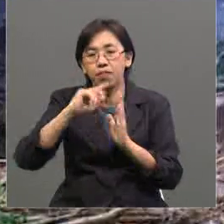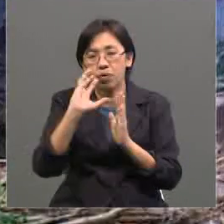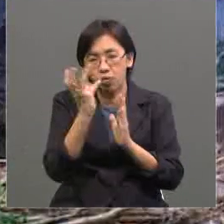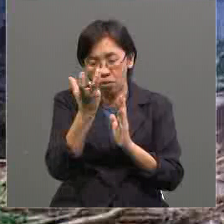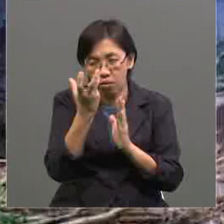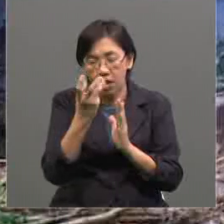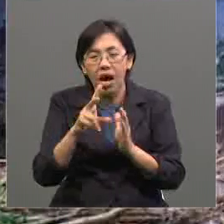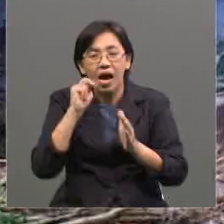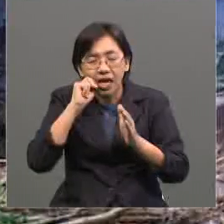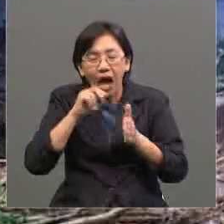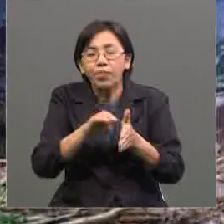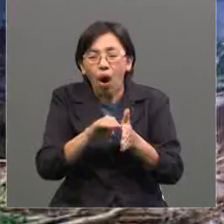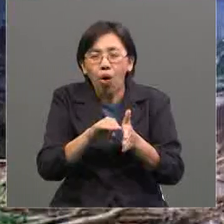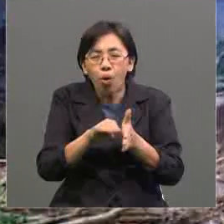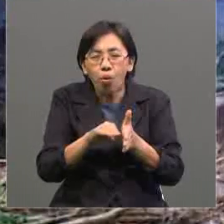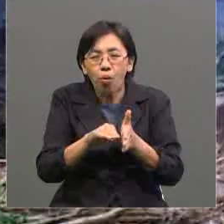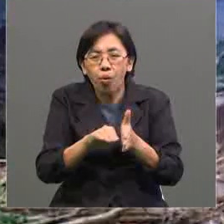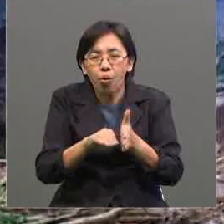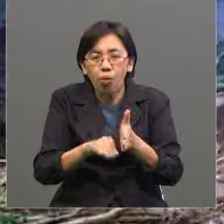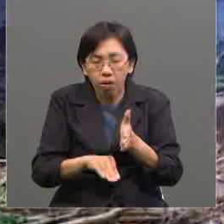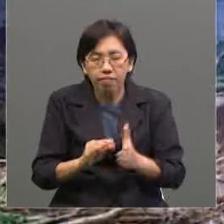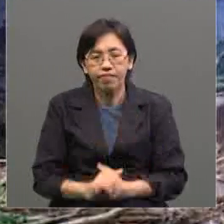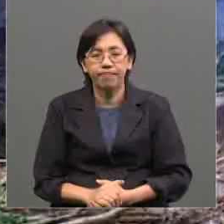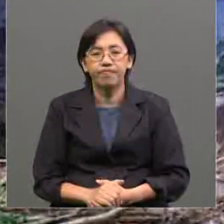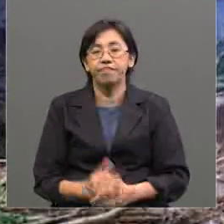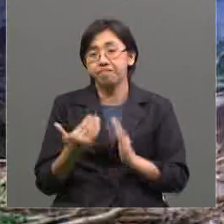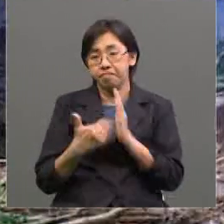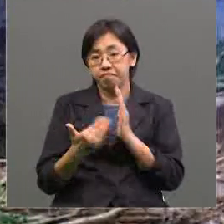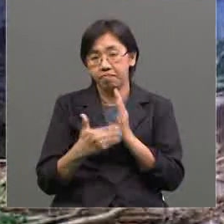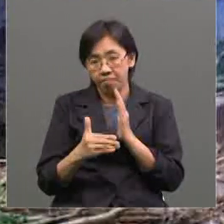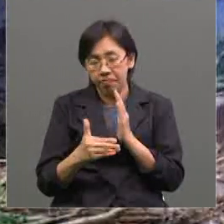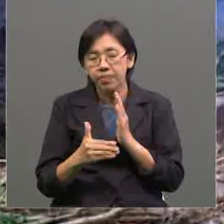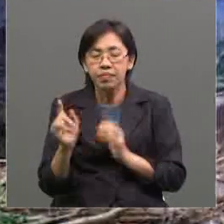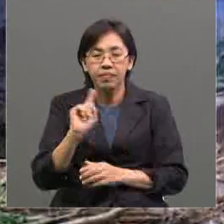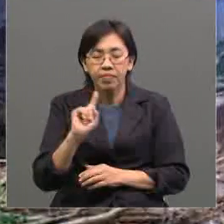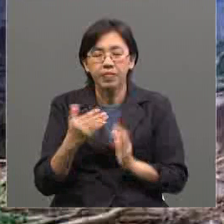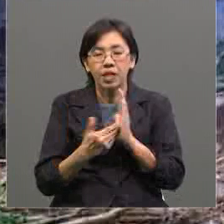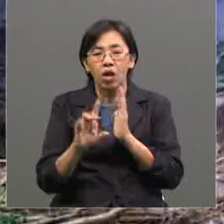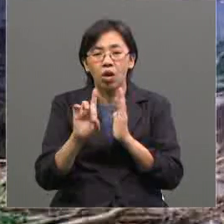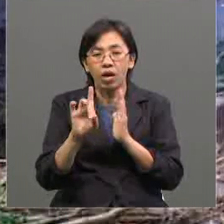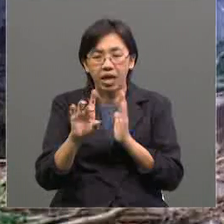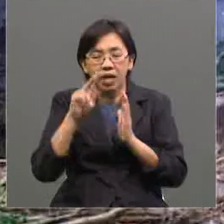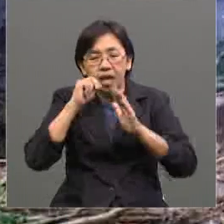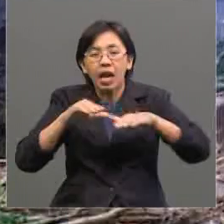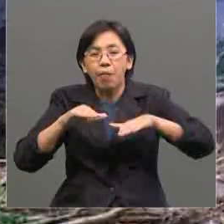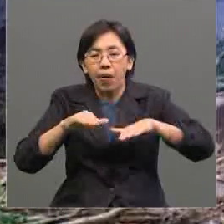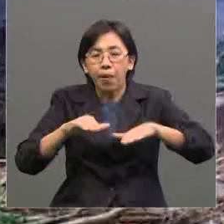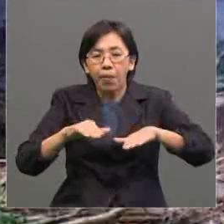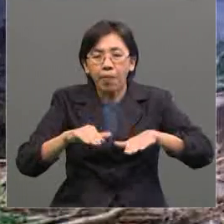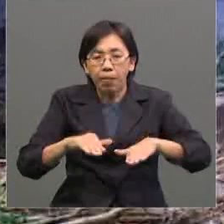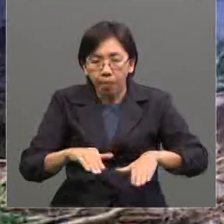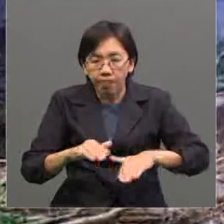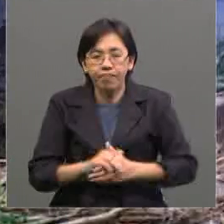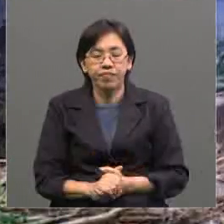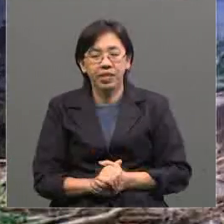พิษณุโลกระดับน้ำเนี่ยมีแนวโน้มที่จะเริ่มลดลงแล้วส่วนภาคตะวันออกเฉียงเหนือนะครับก็มีที่ร้อยเอ็ดระดับน้ำมีแนวโน้มลดลงเช่น